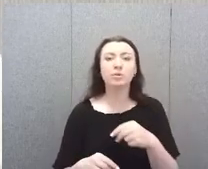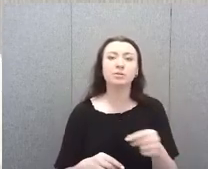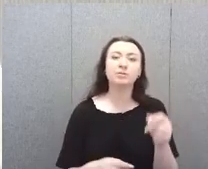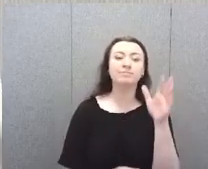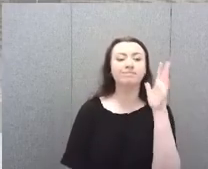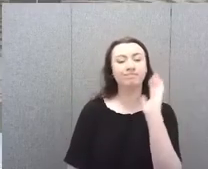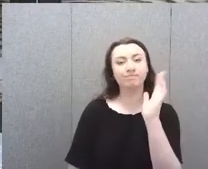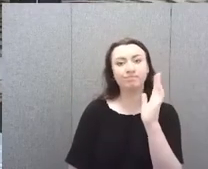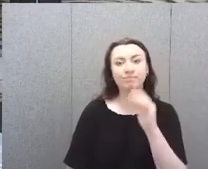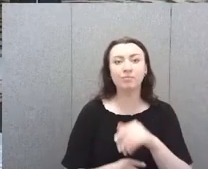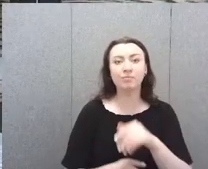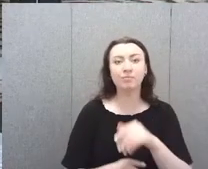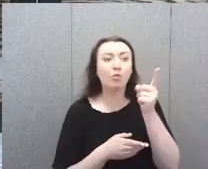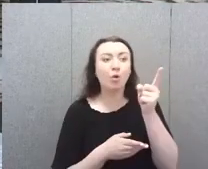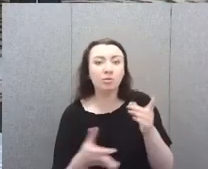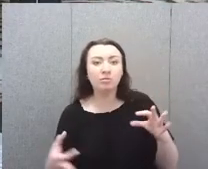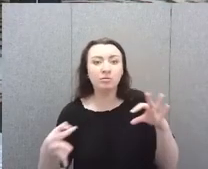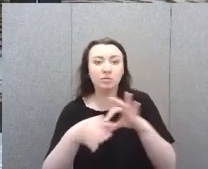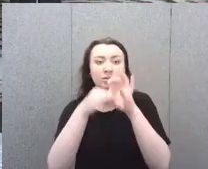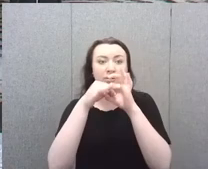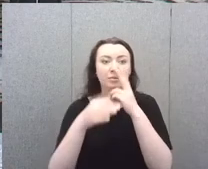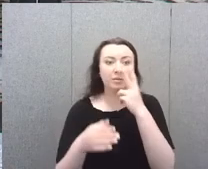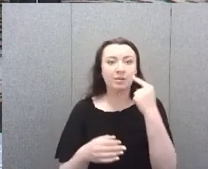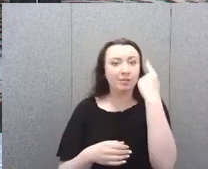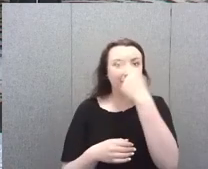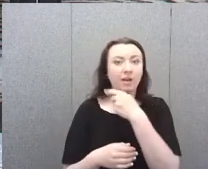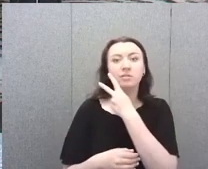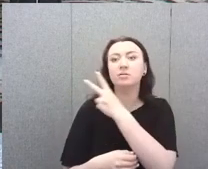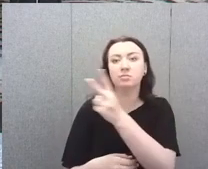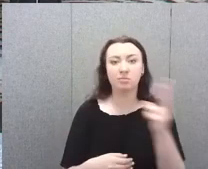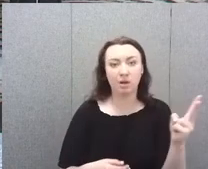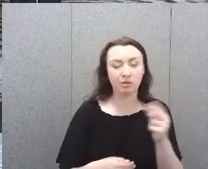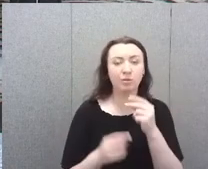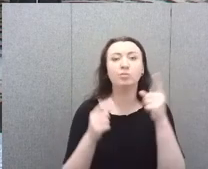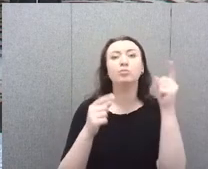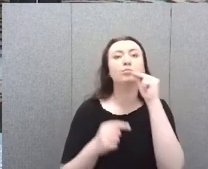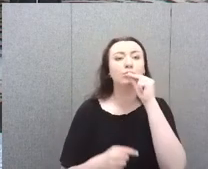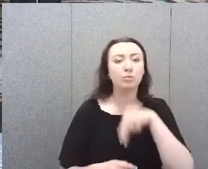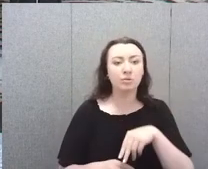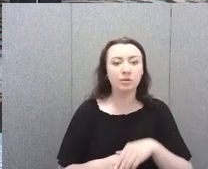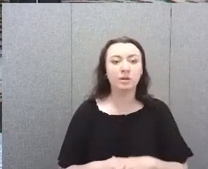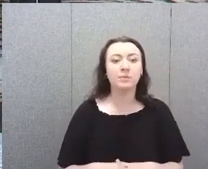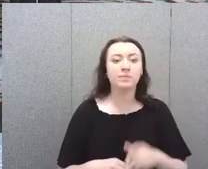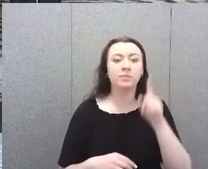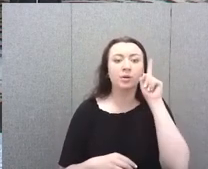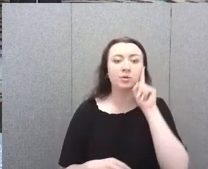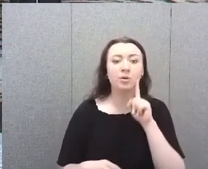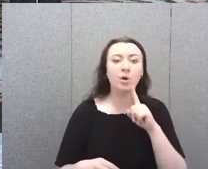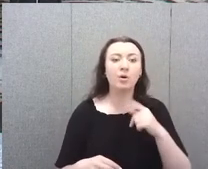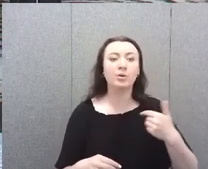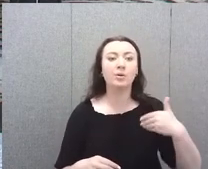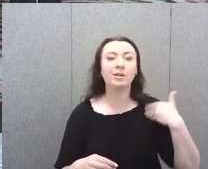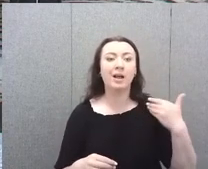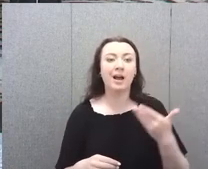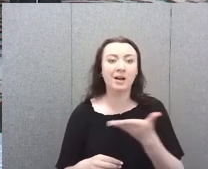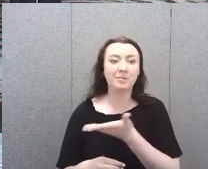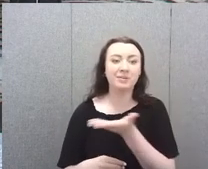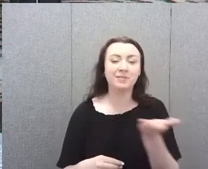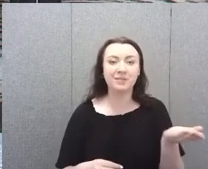У меня прекрасные слушатели и по интернету, и прекрасные докладчики по интернету. Я очень хочу с вами со